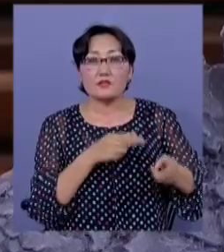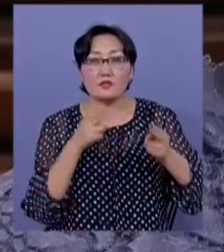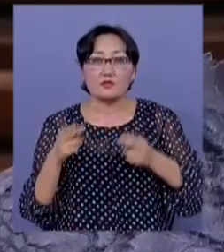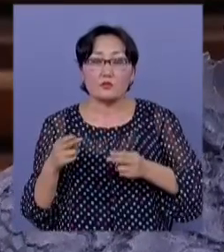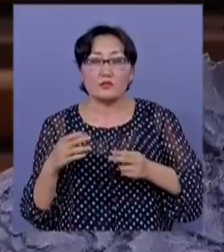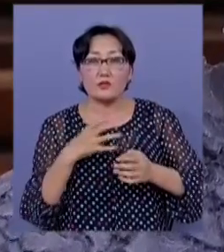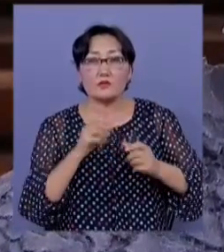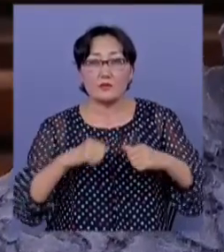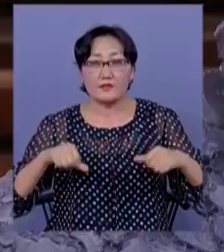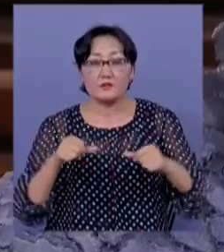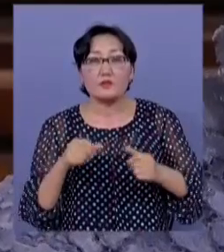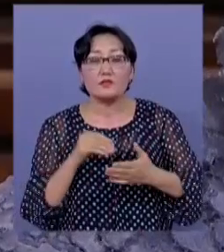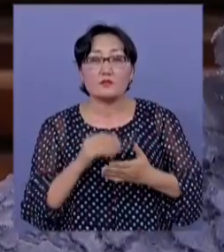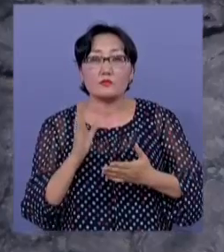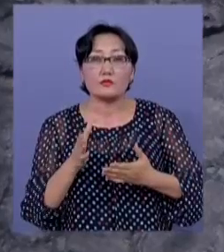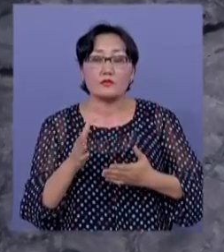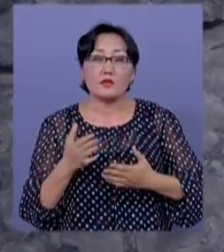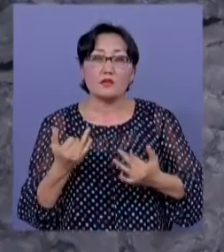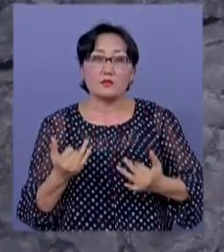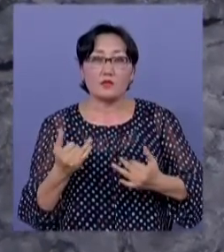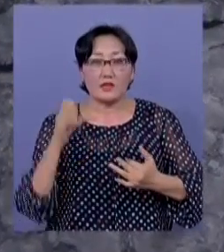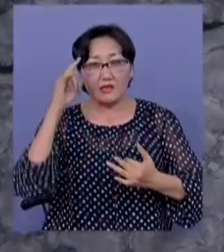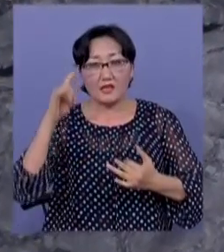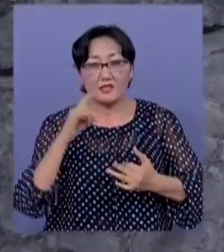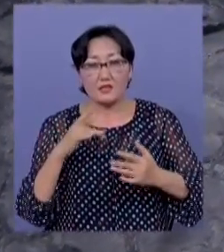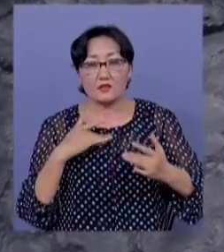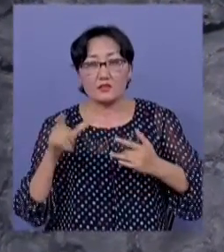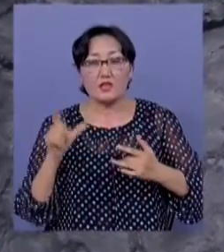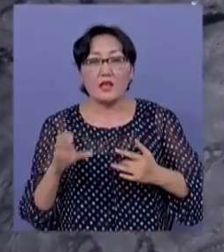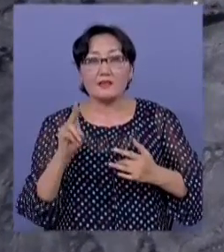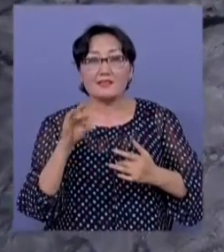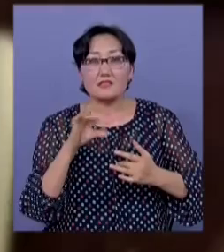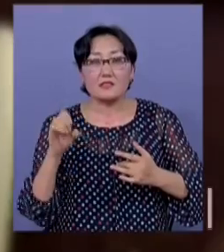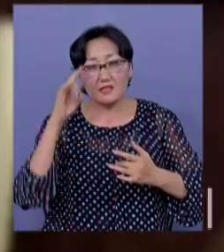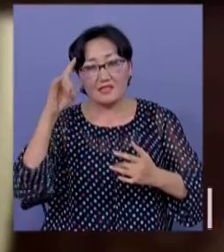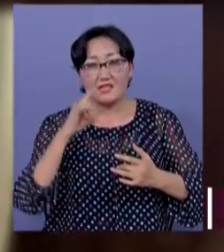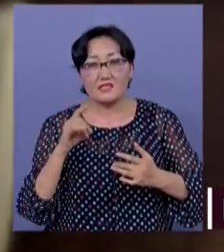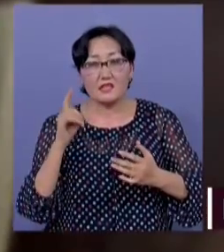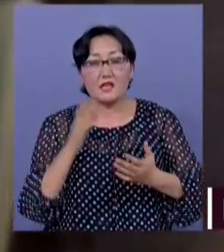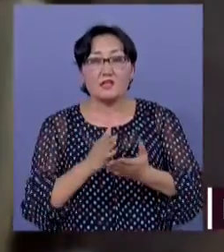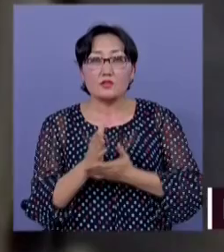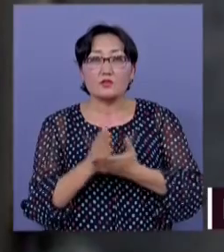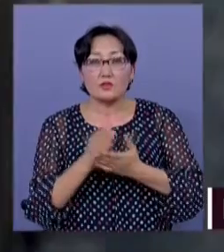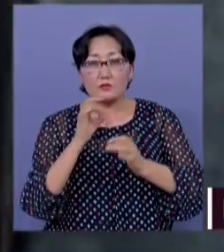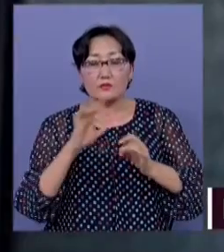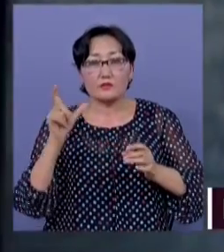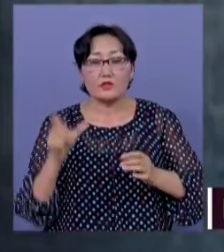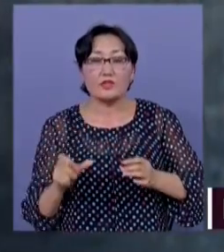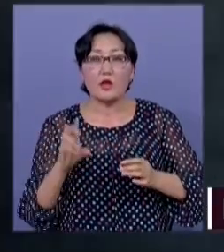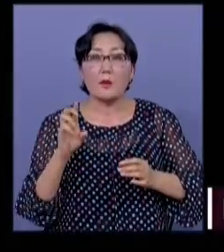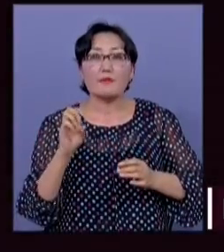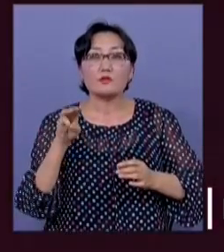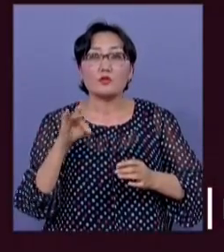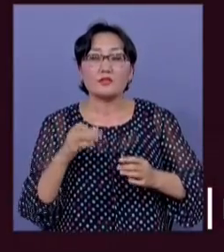қазылар алқасы бағалайды. Оған қазақ бұлбұлы, КСРО және Қазақстанның халық әртісі, социалистік еңбек ері Бибігүл